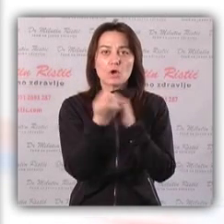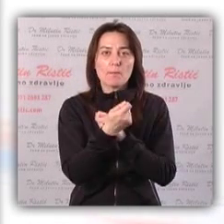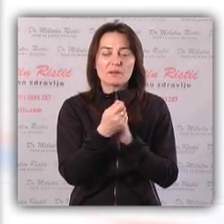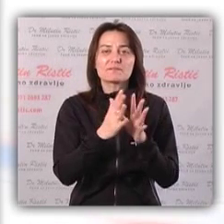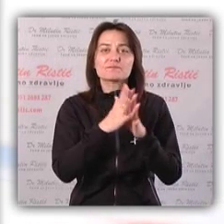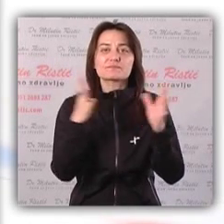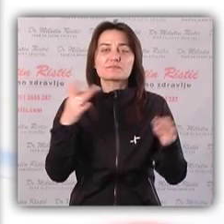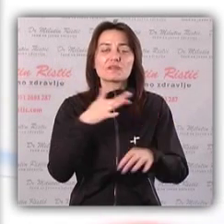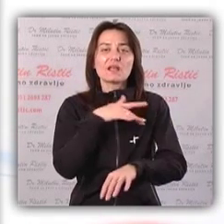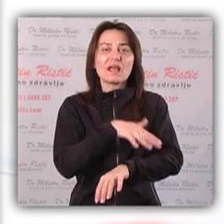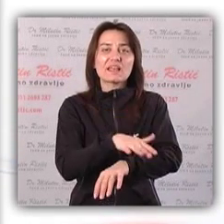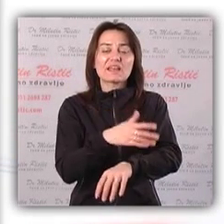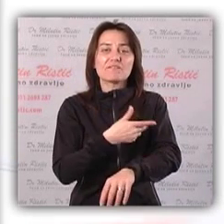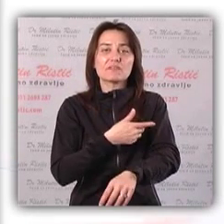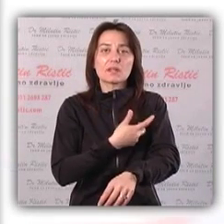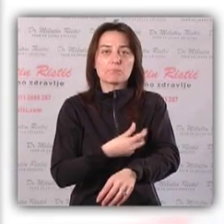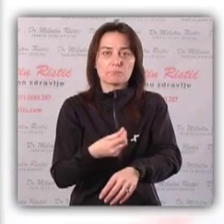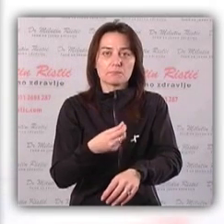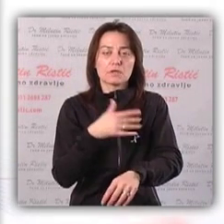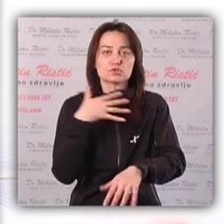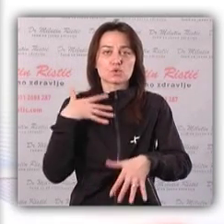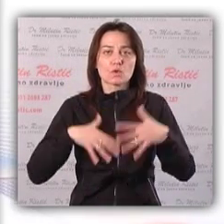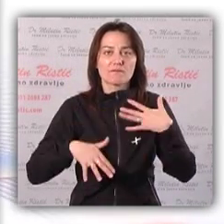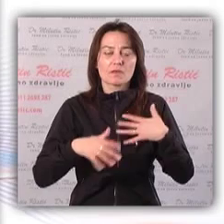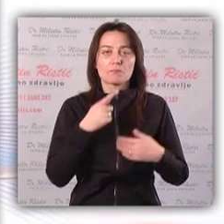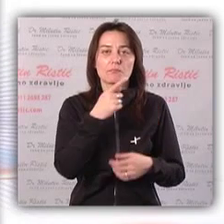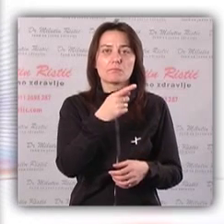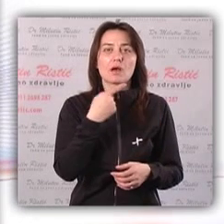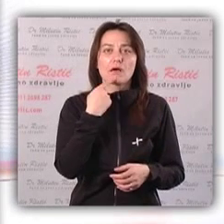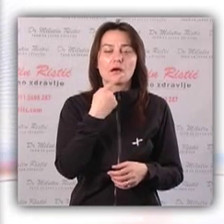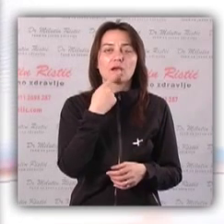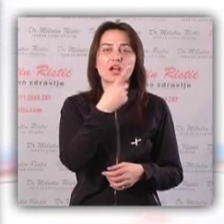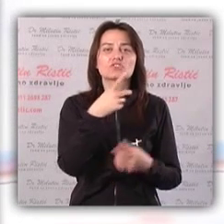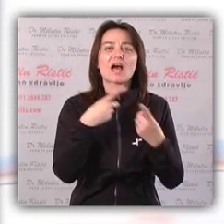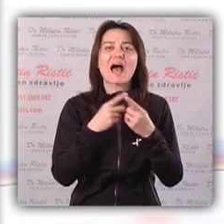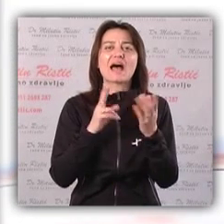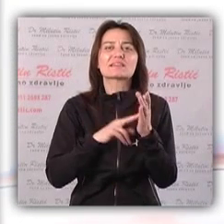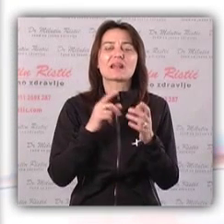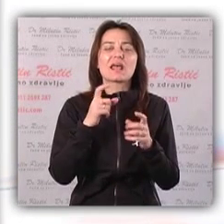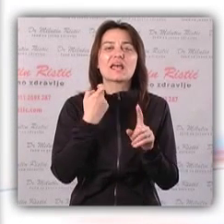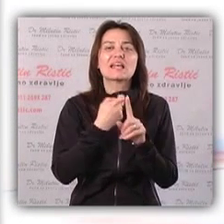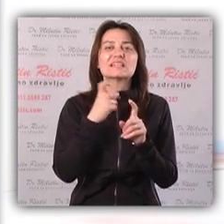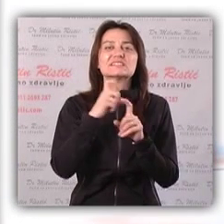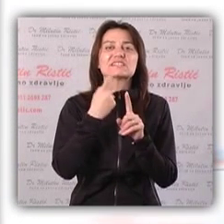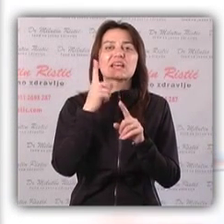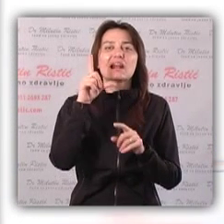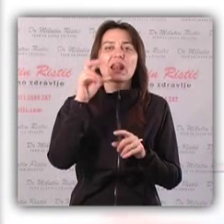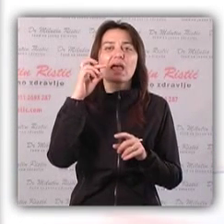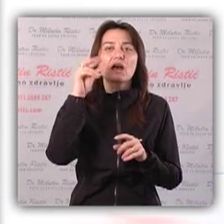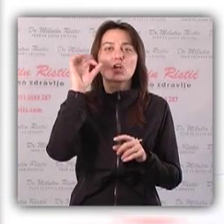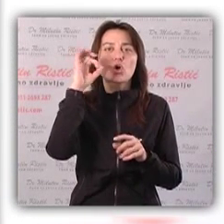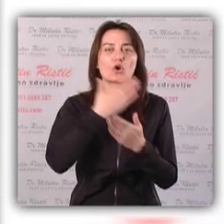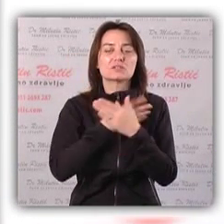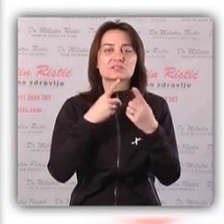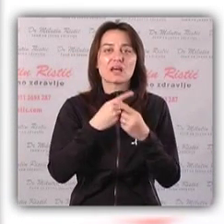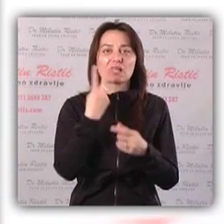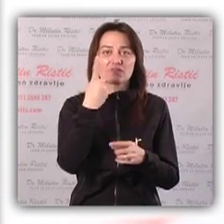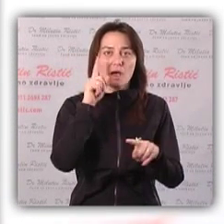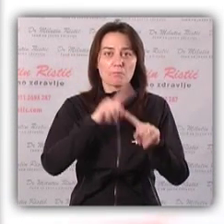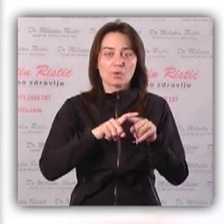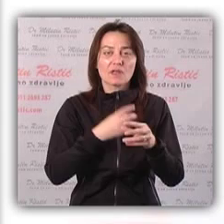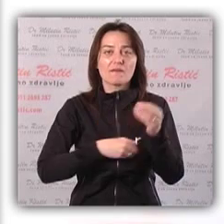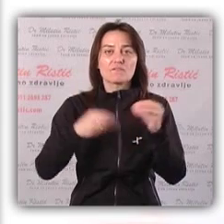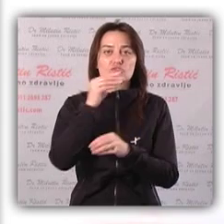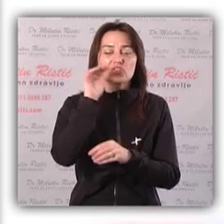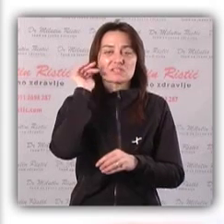podrazumevaju promene na velikim krvnim sudovima i praktično podrazumevaju procese ateroskleroze. Ateroskleroza se 2 do 6